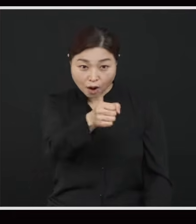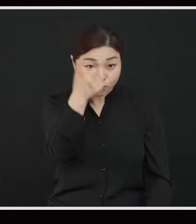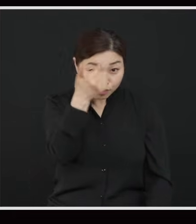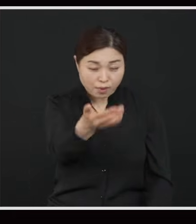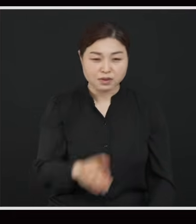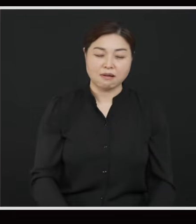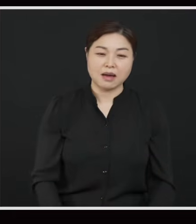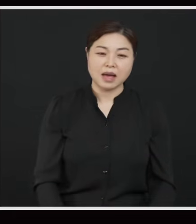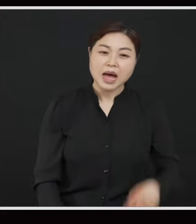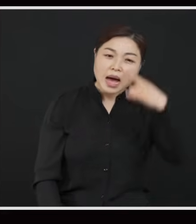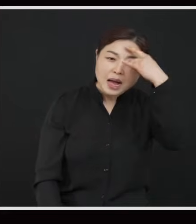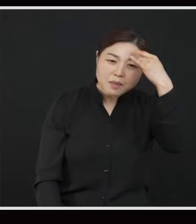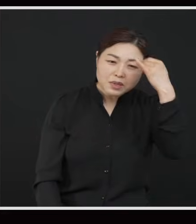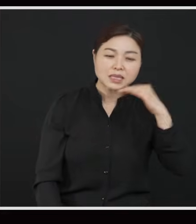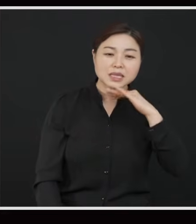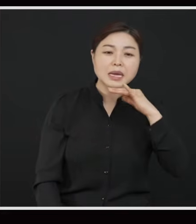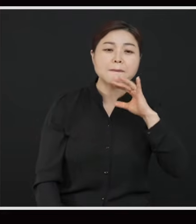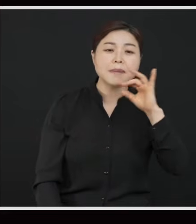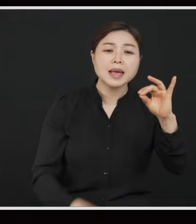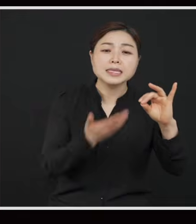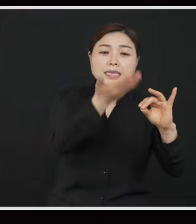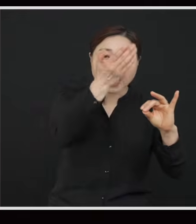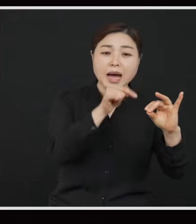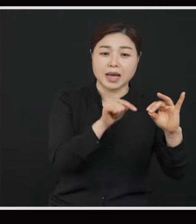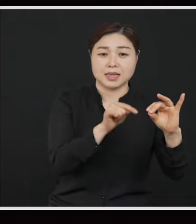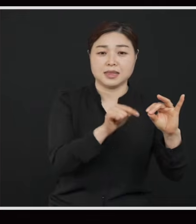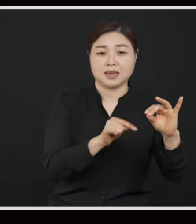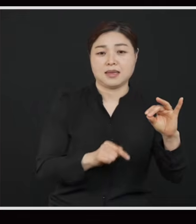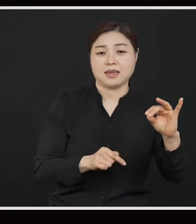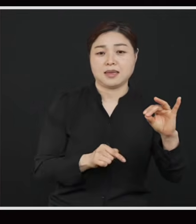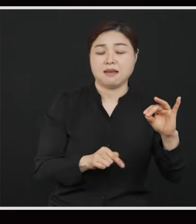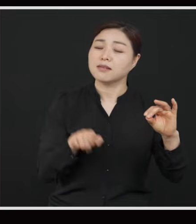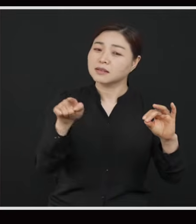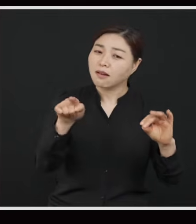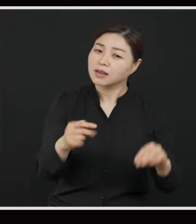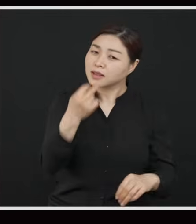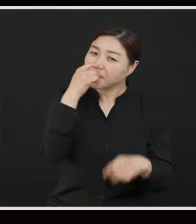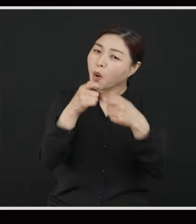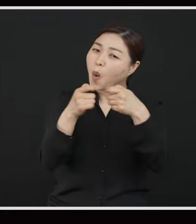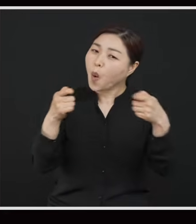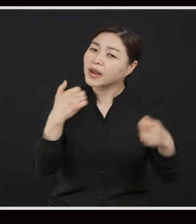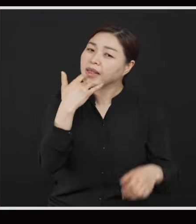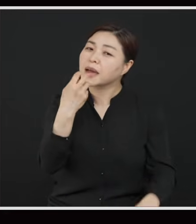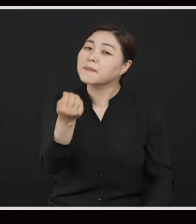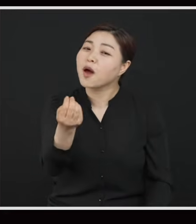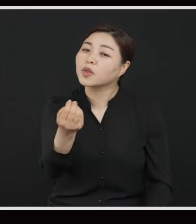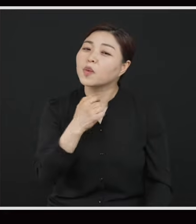저 할머니가 100세 이상을 사시는데 얼만큼 사셨으면,